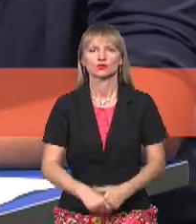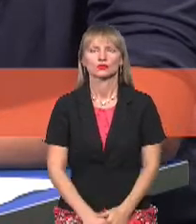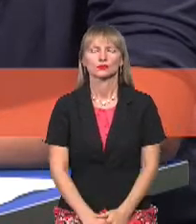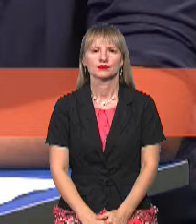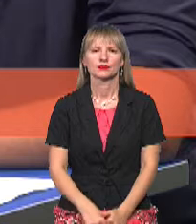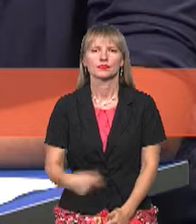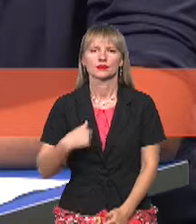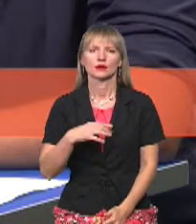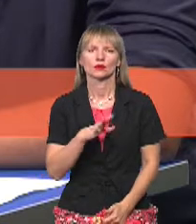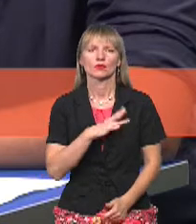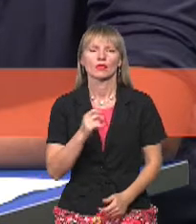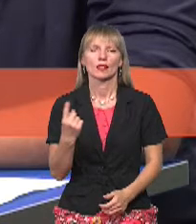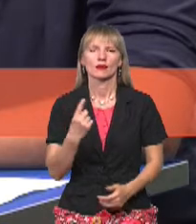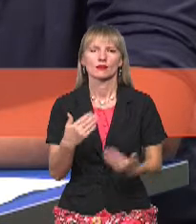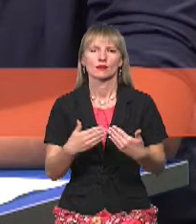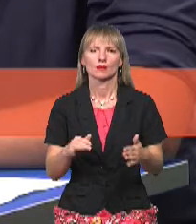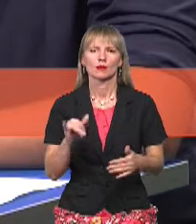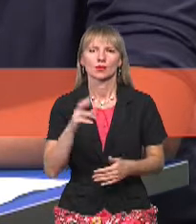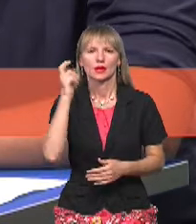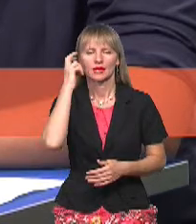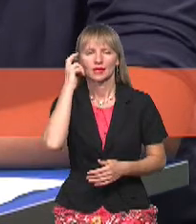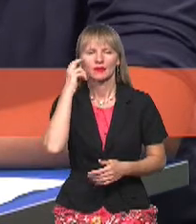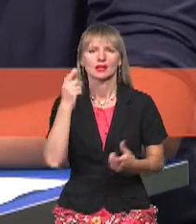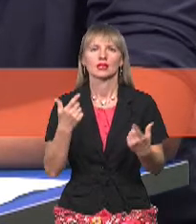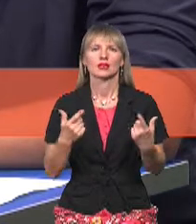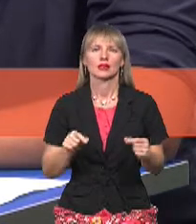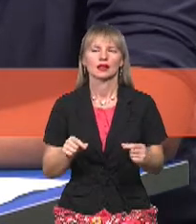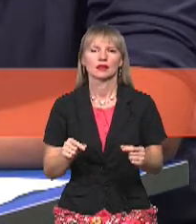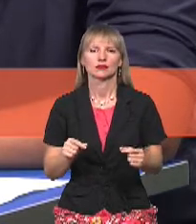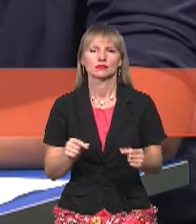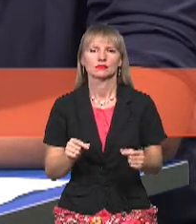Можуть. Я був на першому випуску в Києві, де